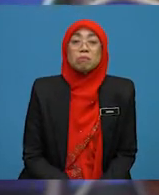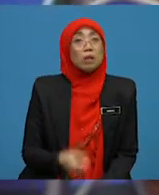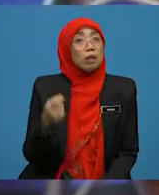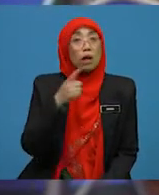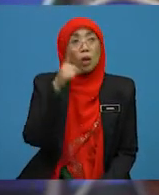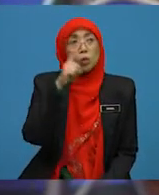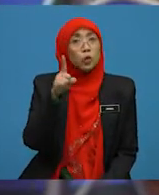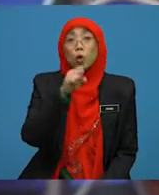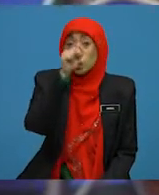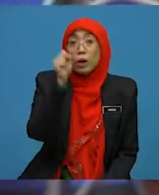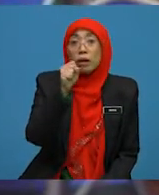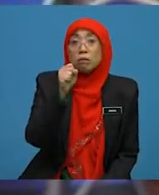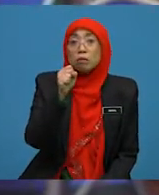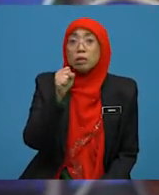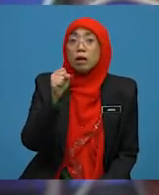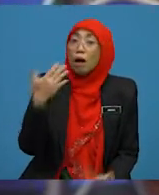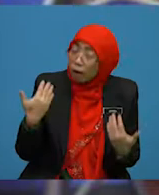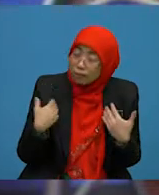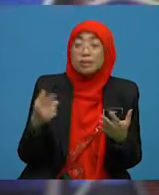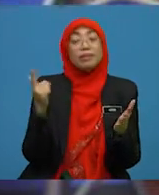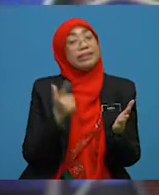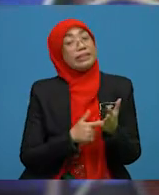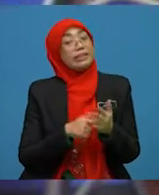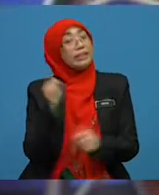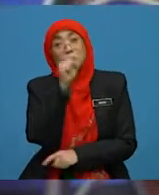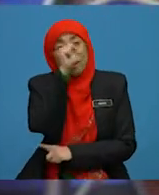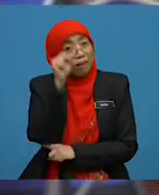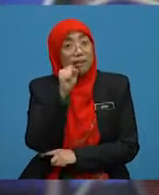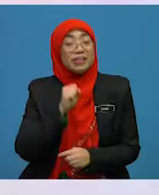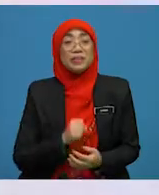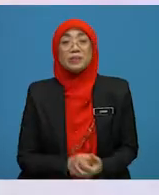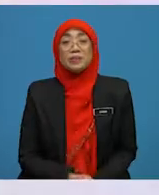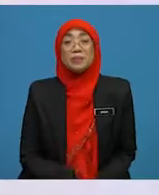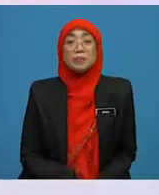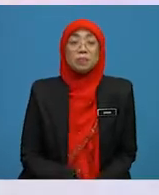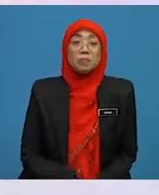Soalan berikutnya masih berkaitan dengan topik ini.